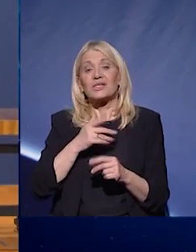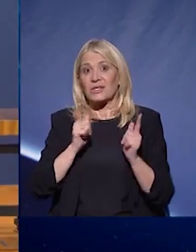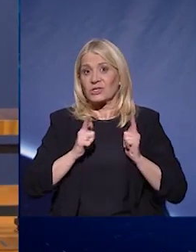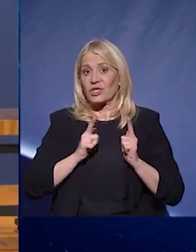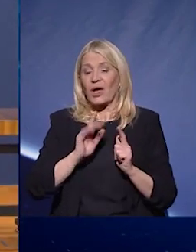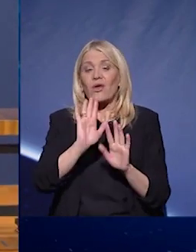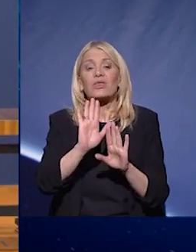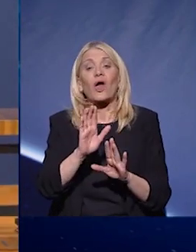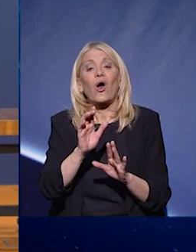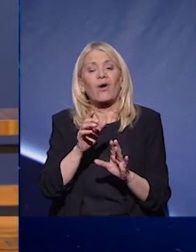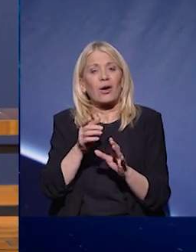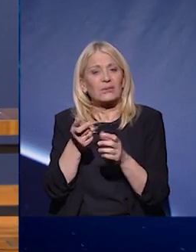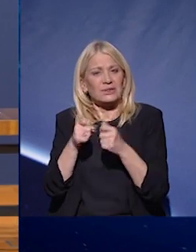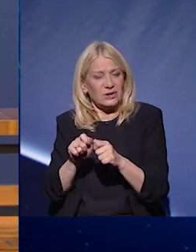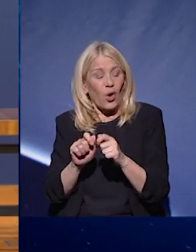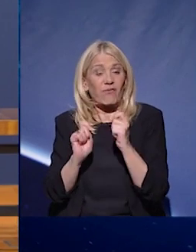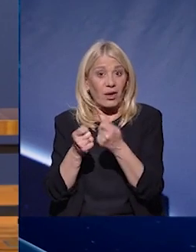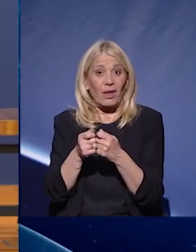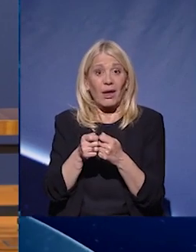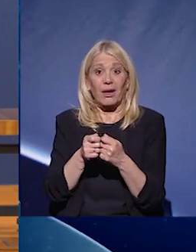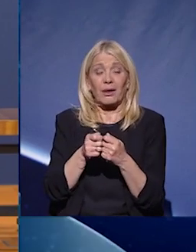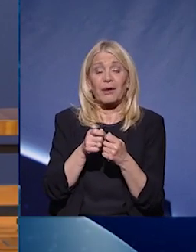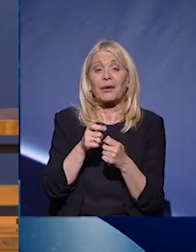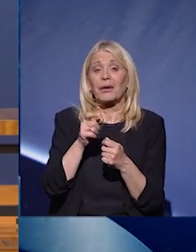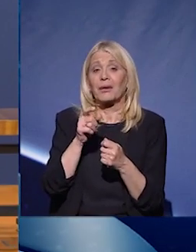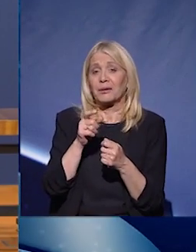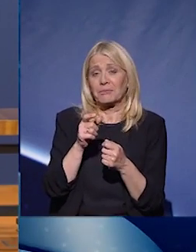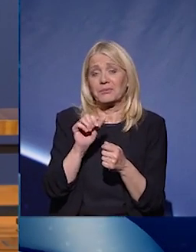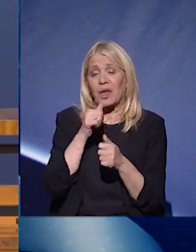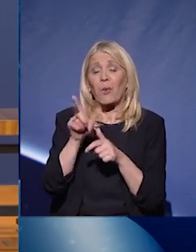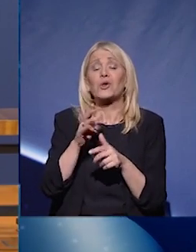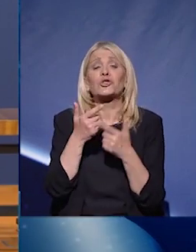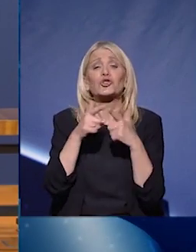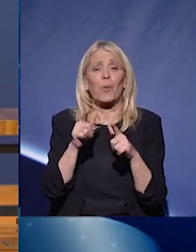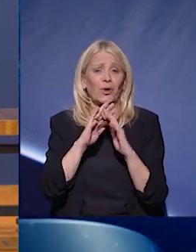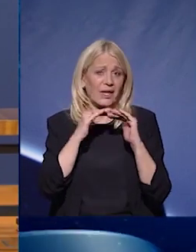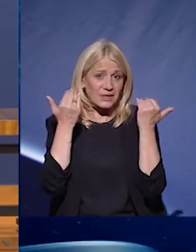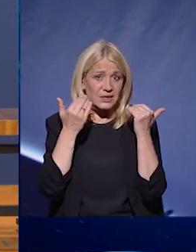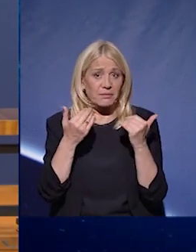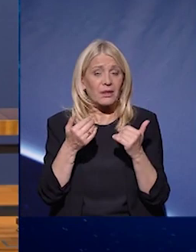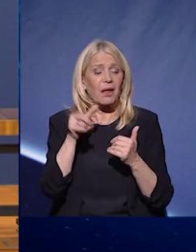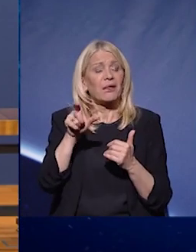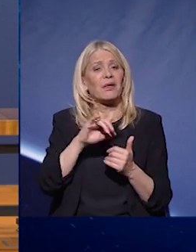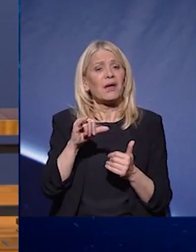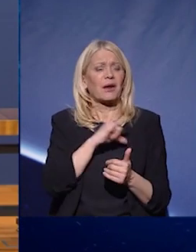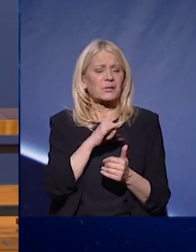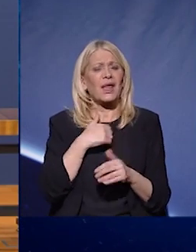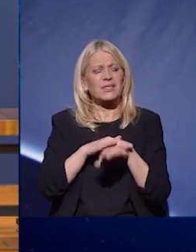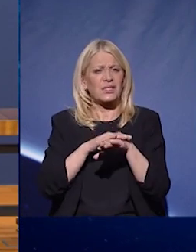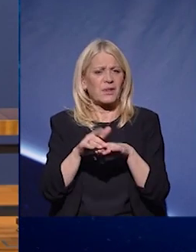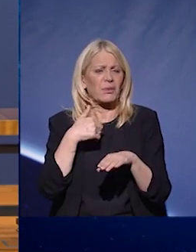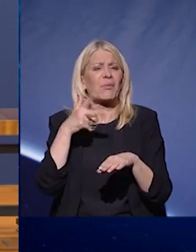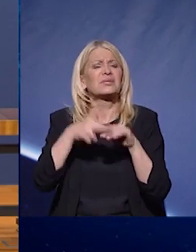njegovo izolovanje, tako je. Možete slobodno da se smejete. Zapravo ne zanima ih, evo izvinjavam se,